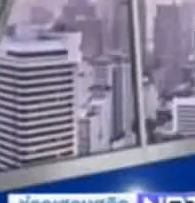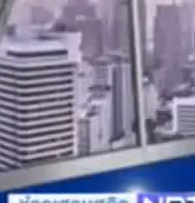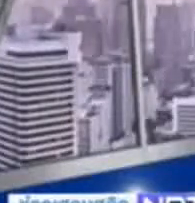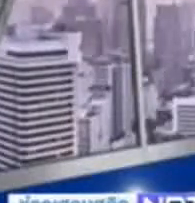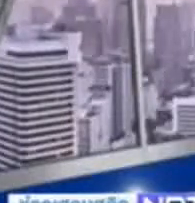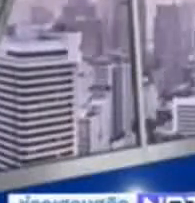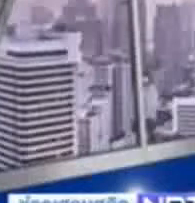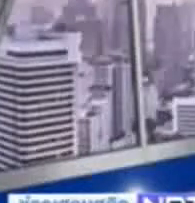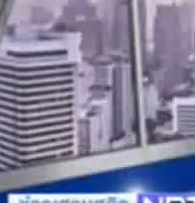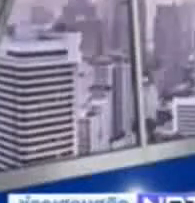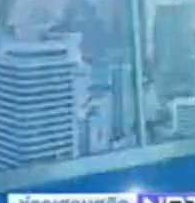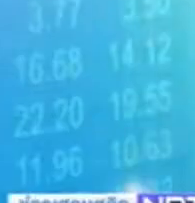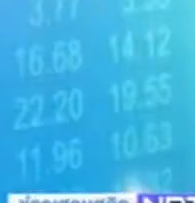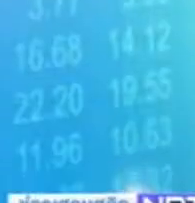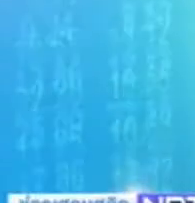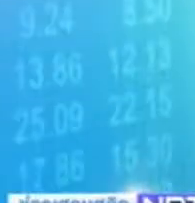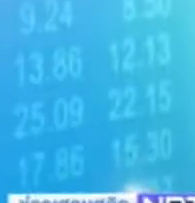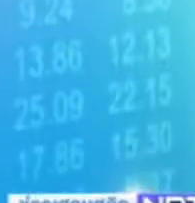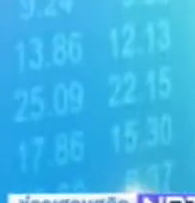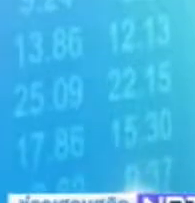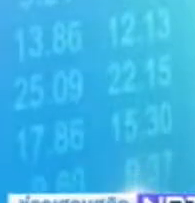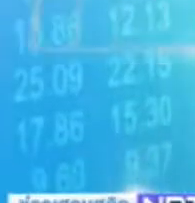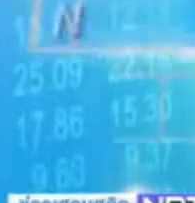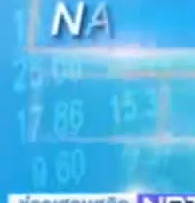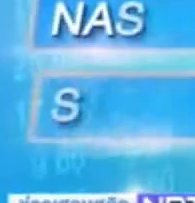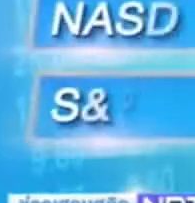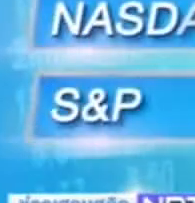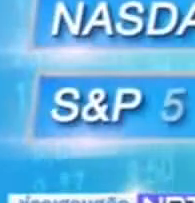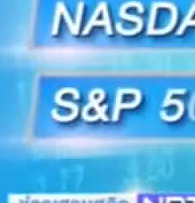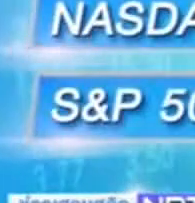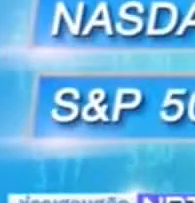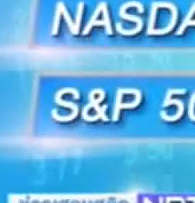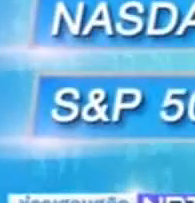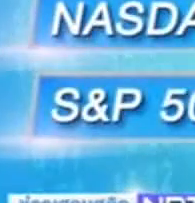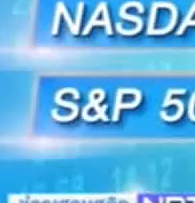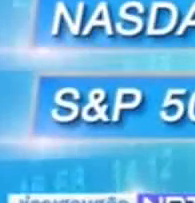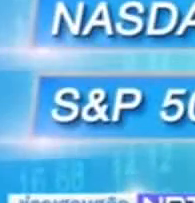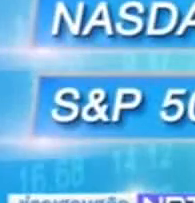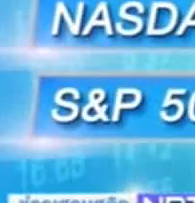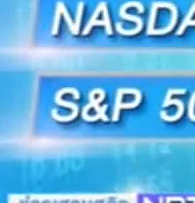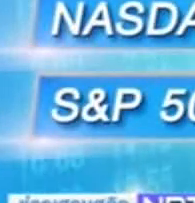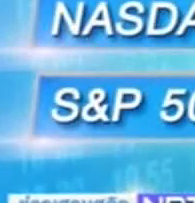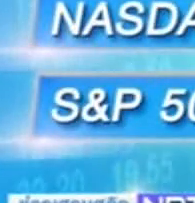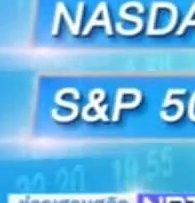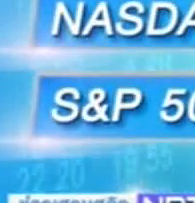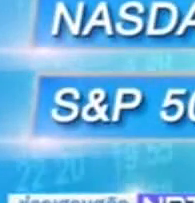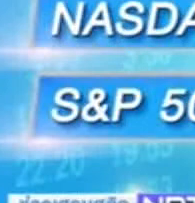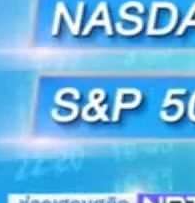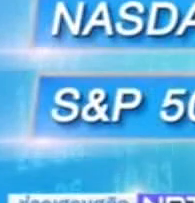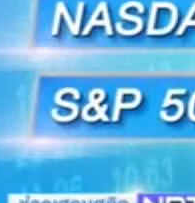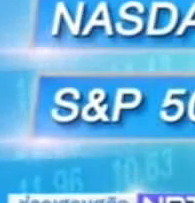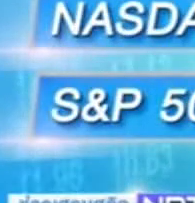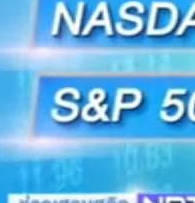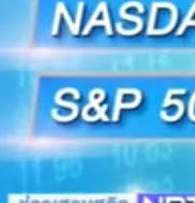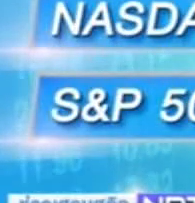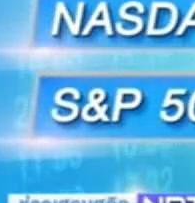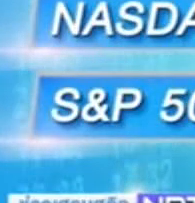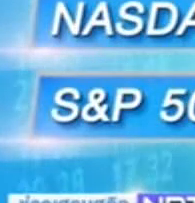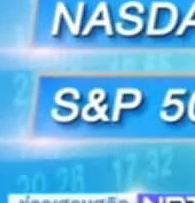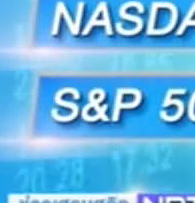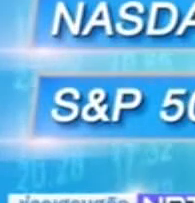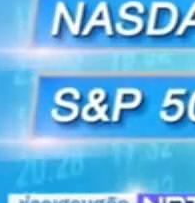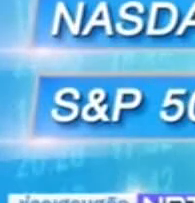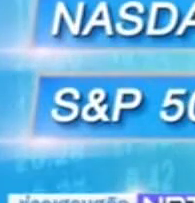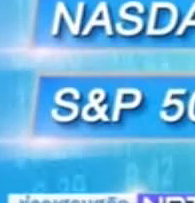ในรอบ 10เดือนค่ะโดยจะมีรถจนนะคะขยับขึ้นไปได้ 6 10.36จุดปิดที่17000